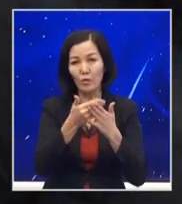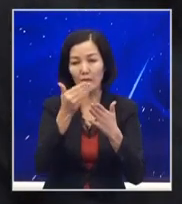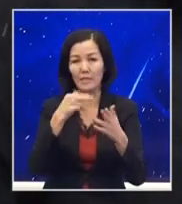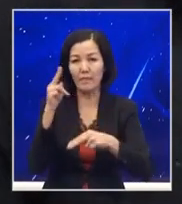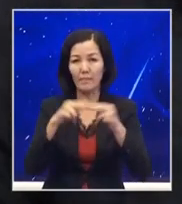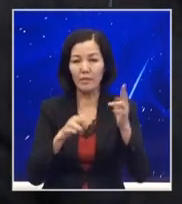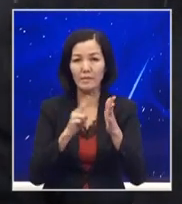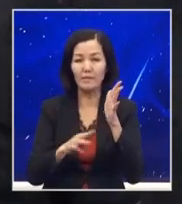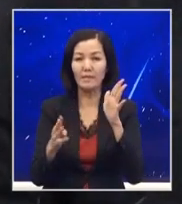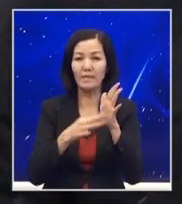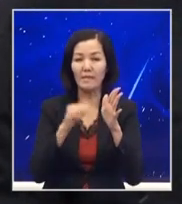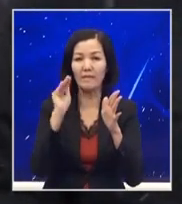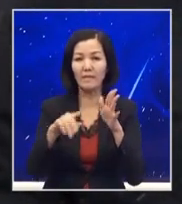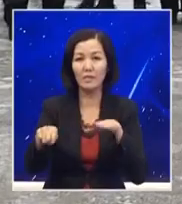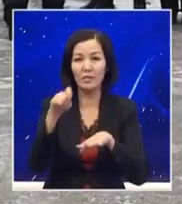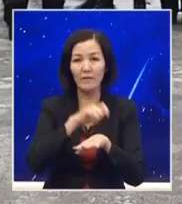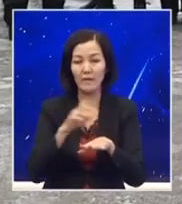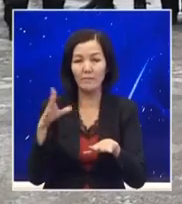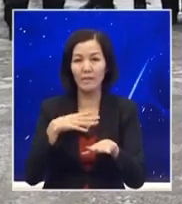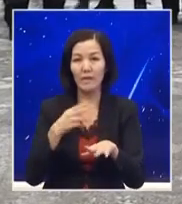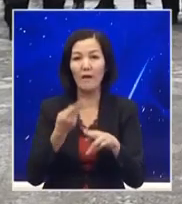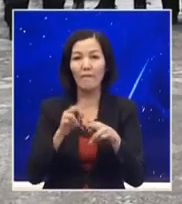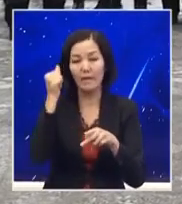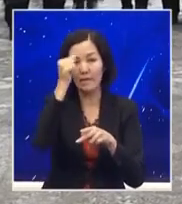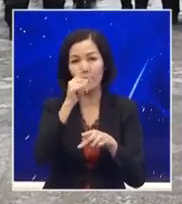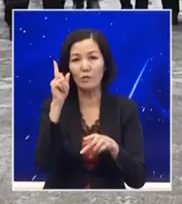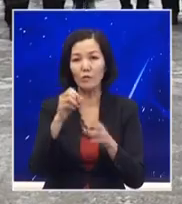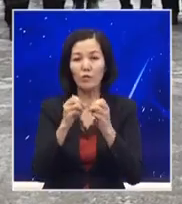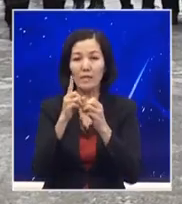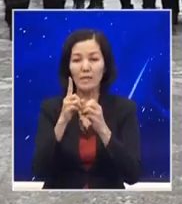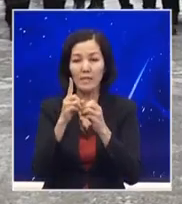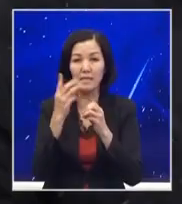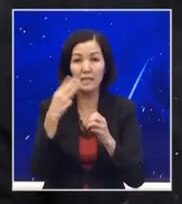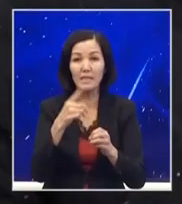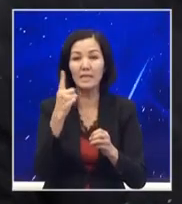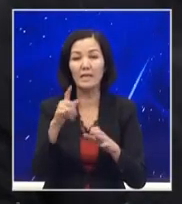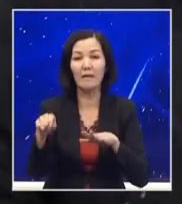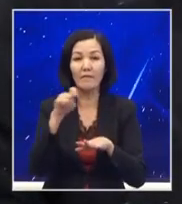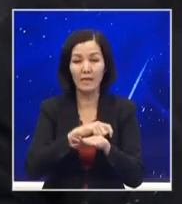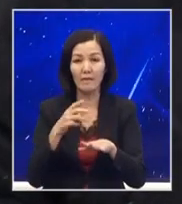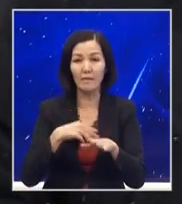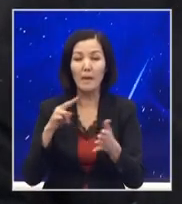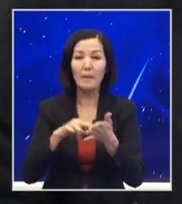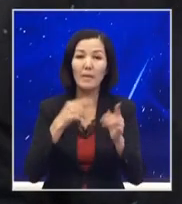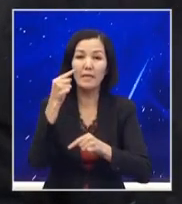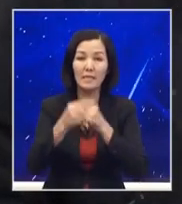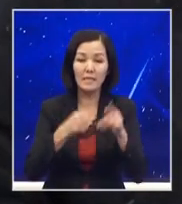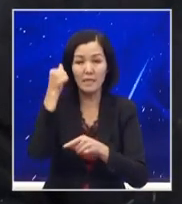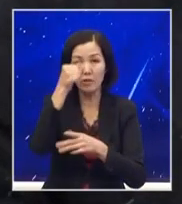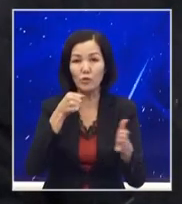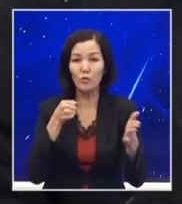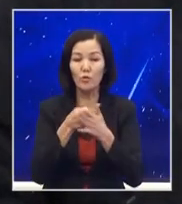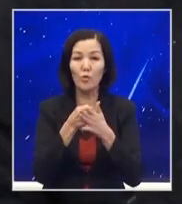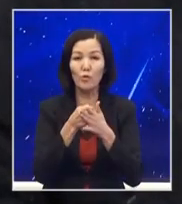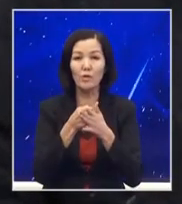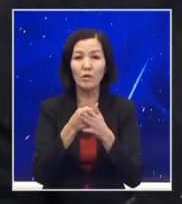построено 79 тысяч квадратных метров. В этом году 131 тысяча квадратных метров. В планах на следующий год довести эту